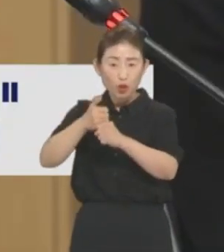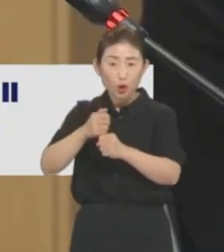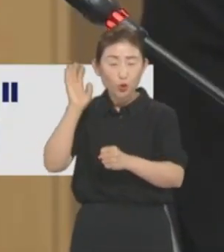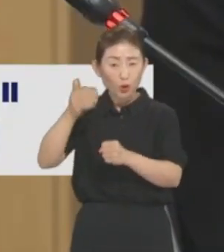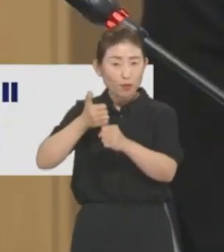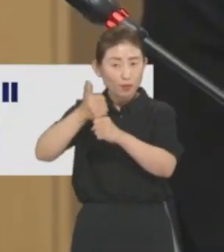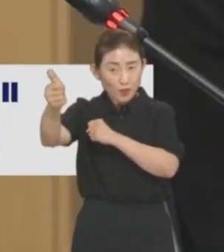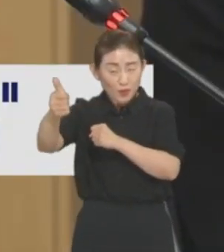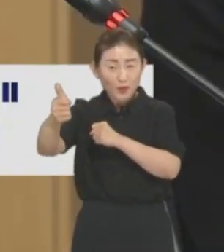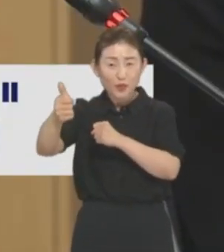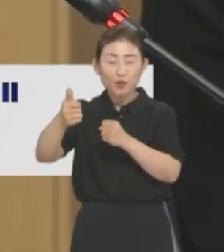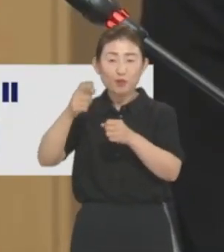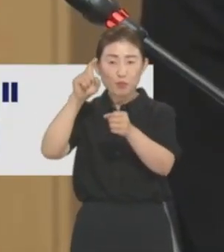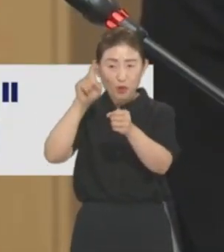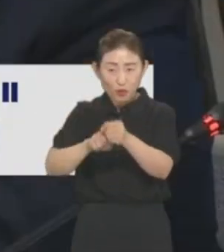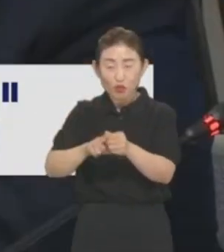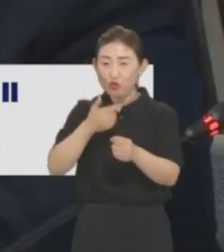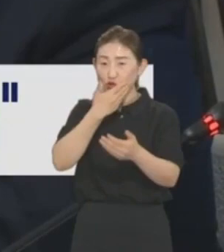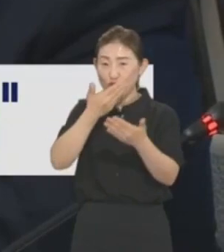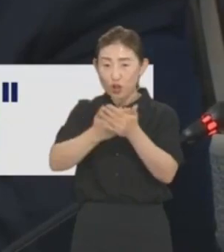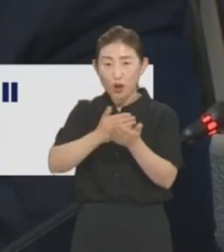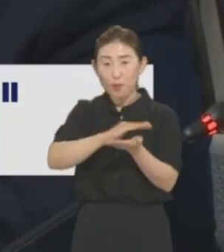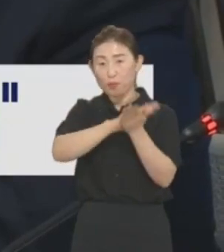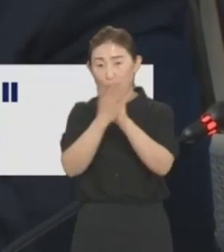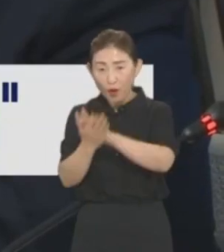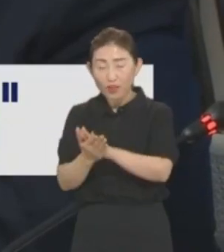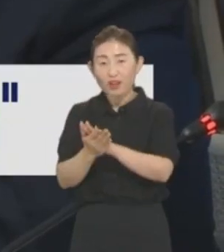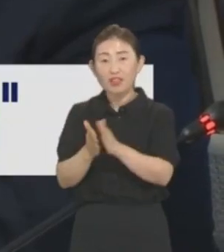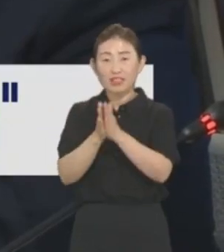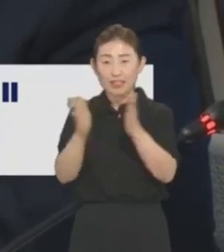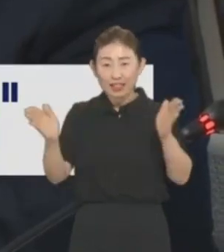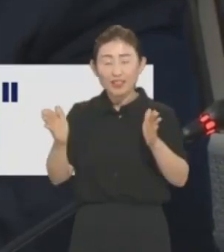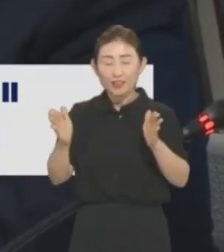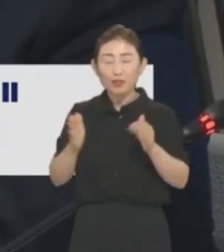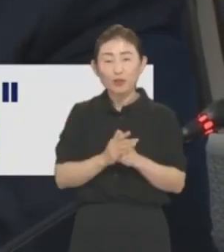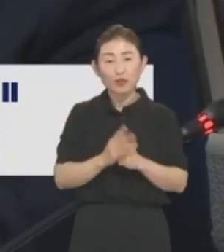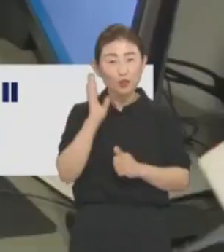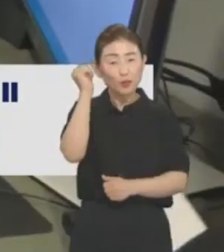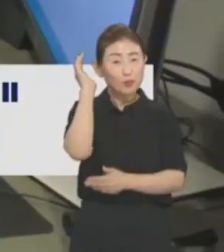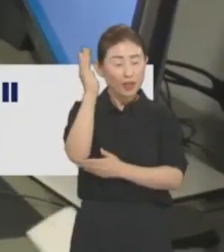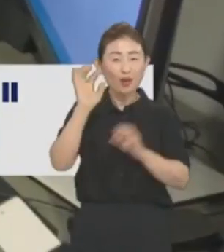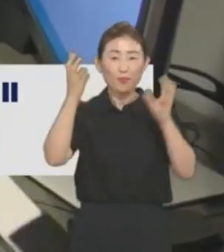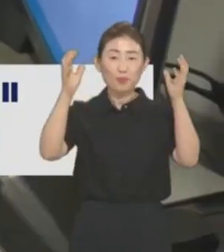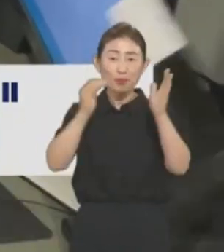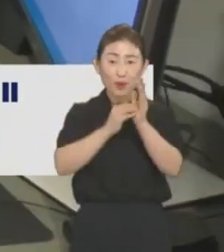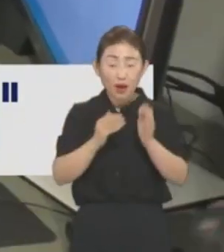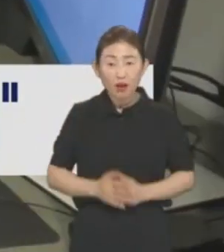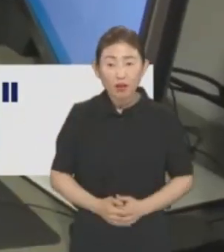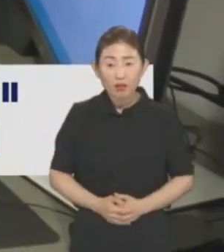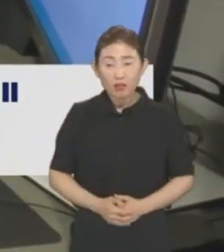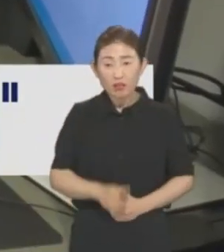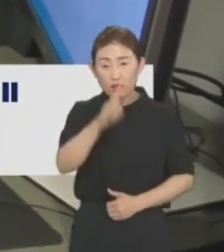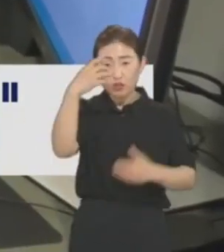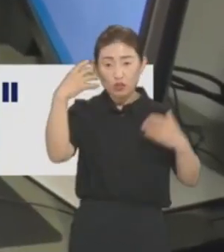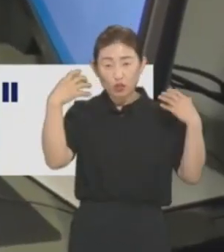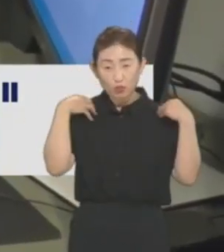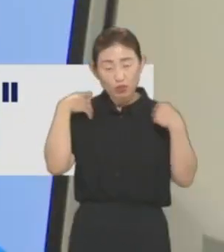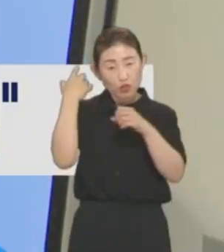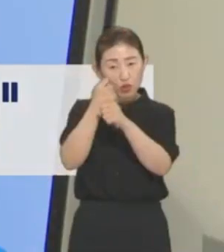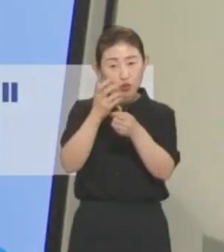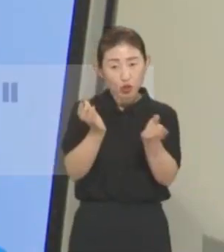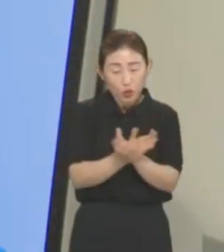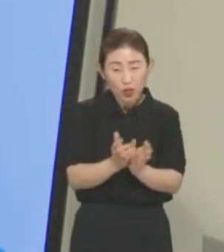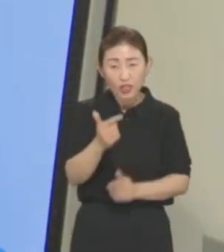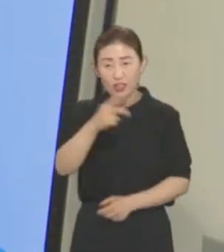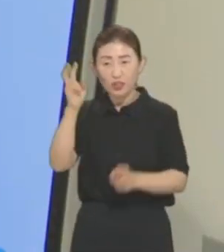미래 50년을 향한 중대한 전환점이 마련됐다고 환영했습니다 k-켄달 스퀘어는 정부 출연연과